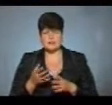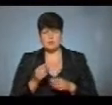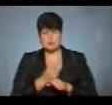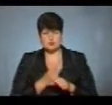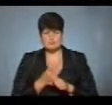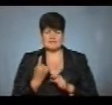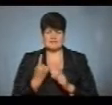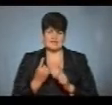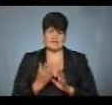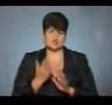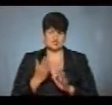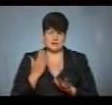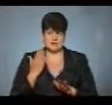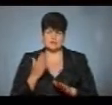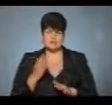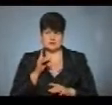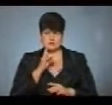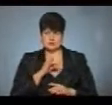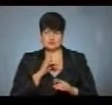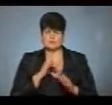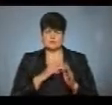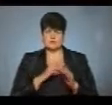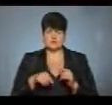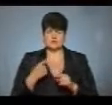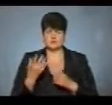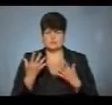черга, в зв'язку з тим ми для зручності віддаємо наступний день.